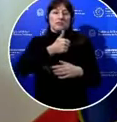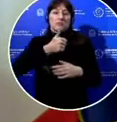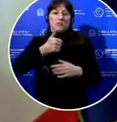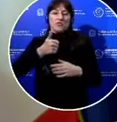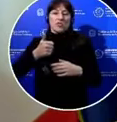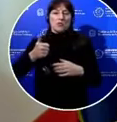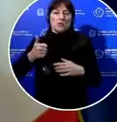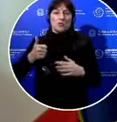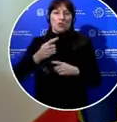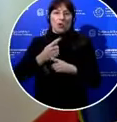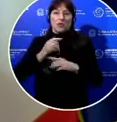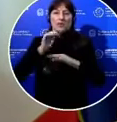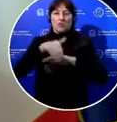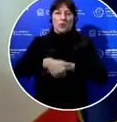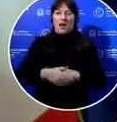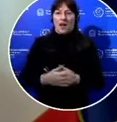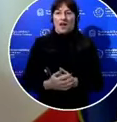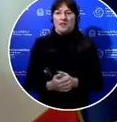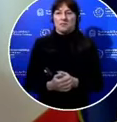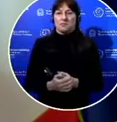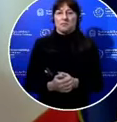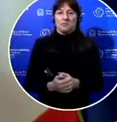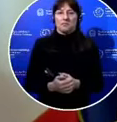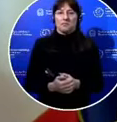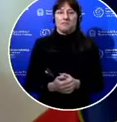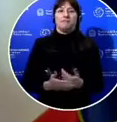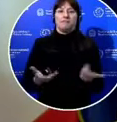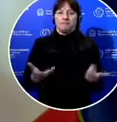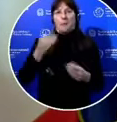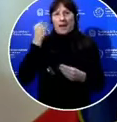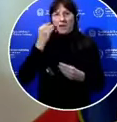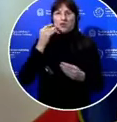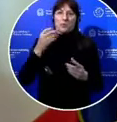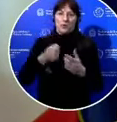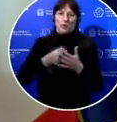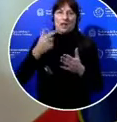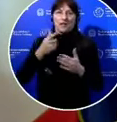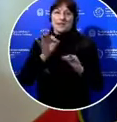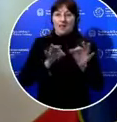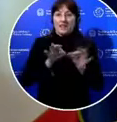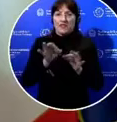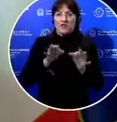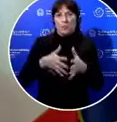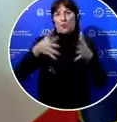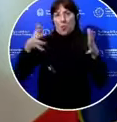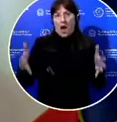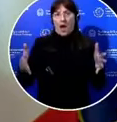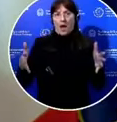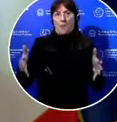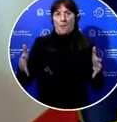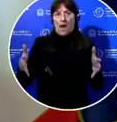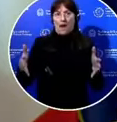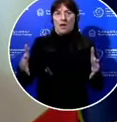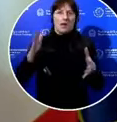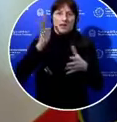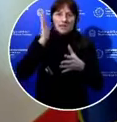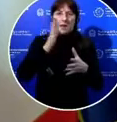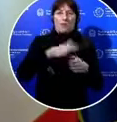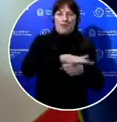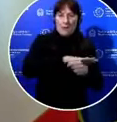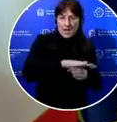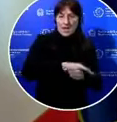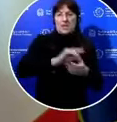Credo dunque che oggi si tratti di costruire una strategia ampia che coinvolga molti ambiti, come si è fatto in questa occasione, quindi la famiglia, le